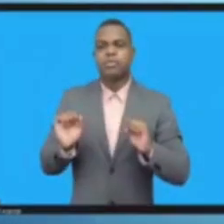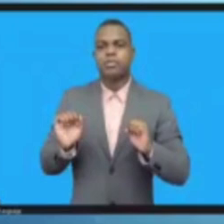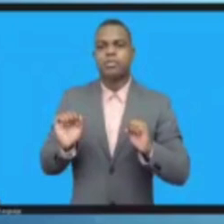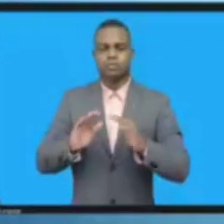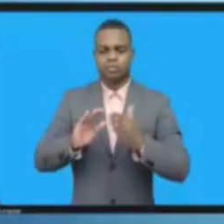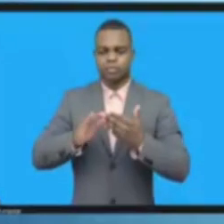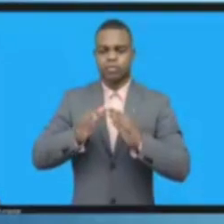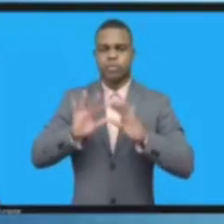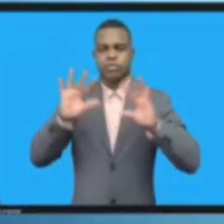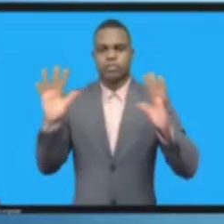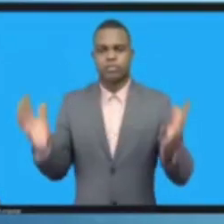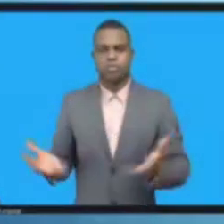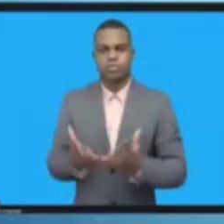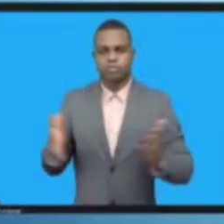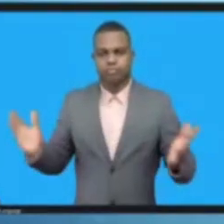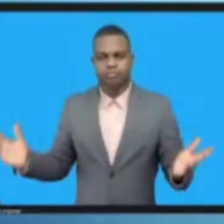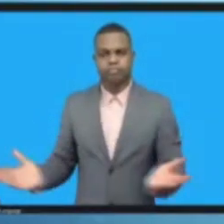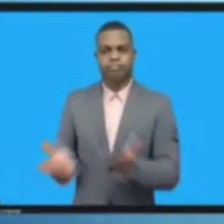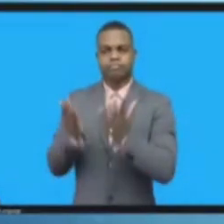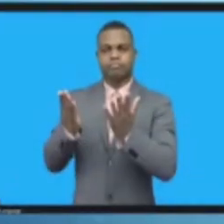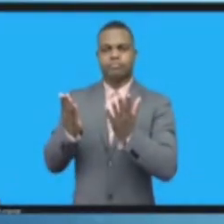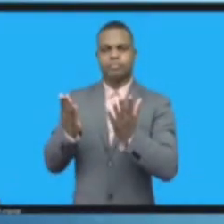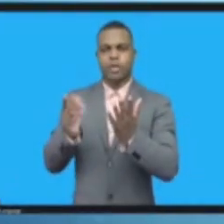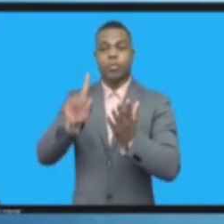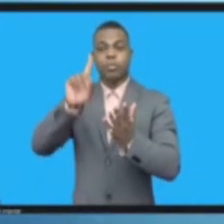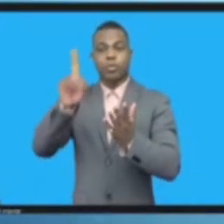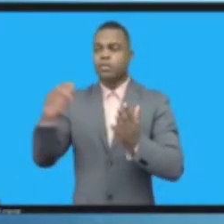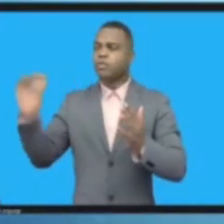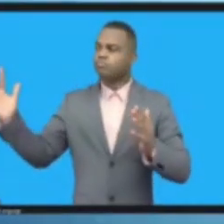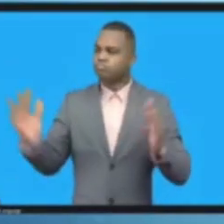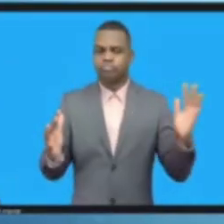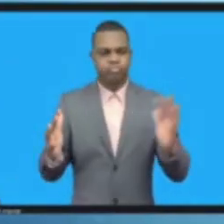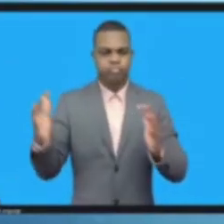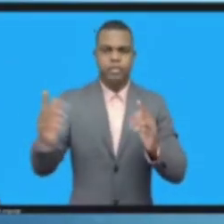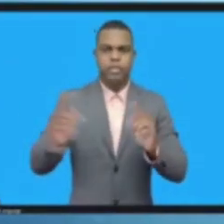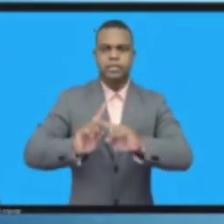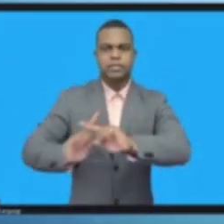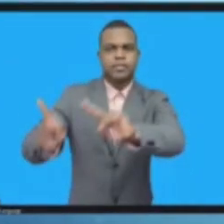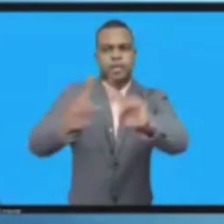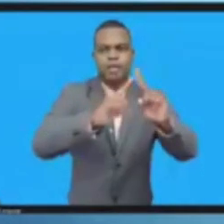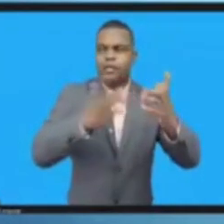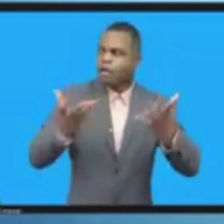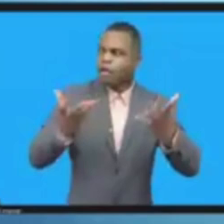la famille des Nations Unies peut exploiter pour offrir